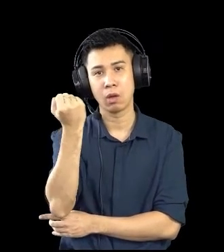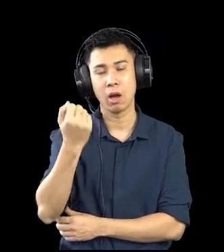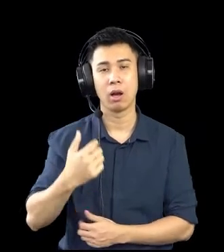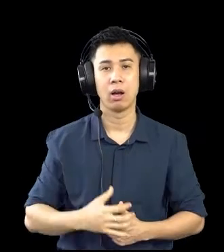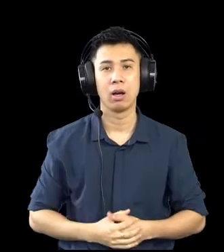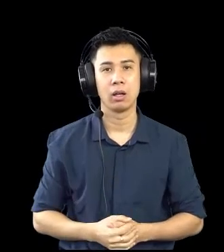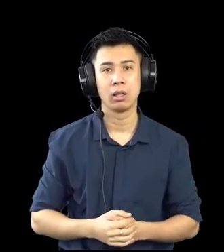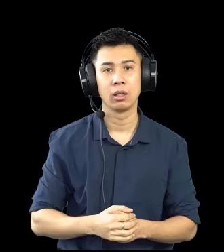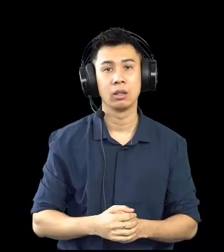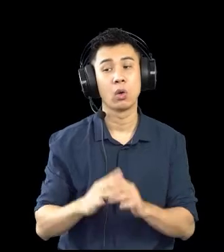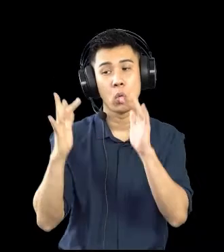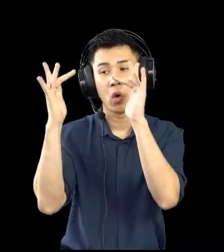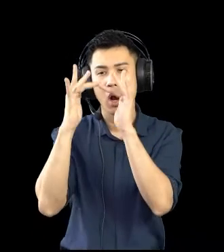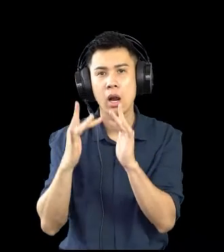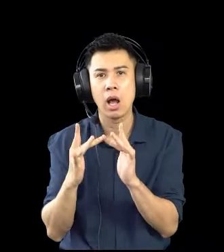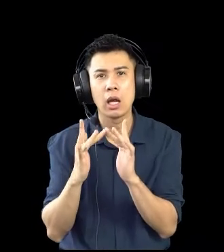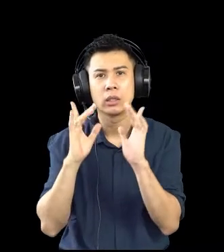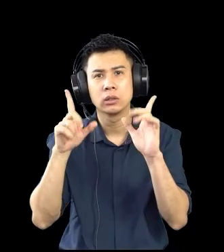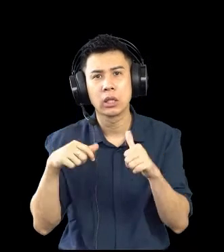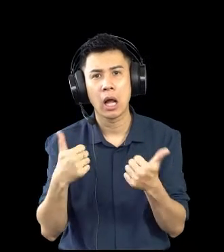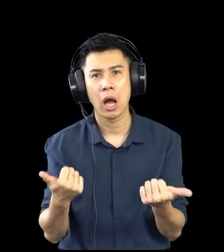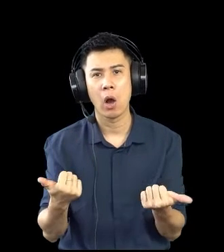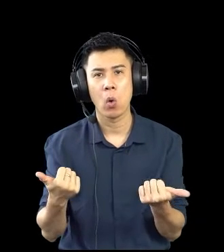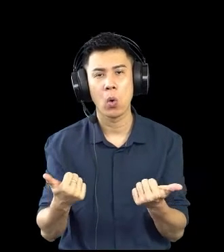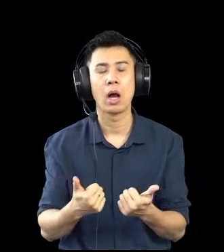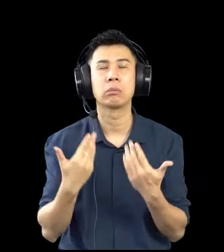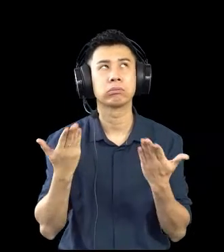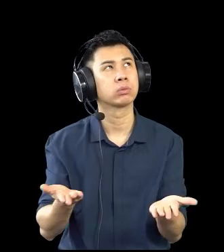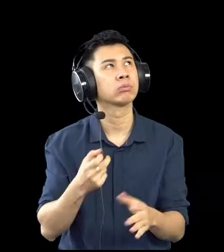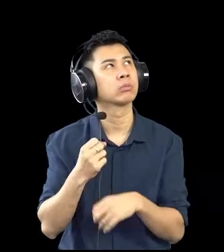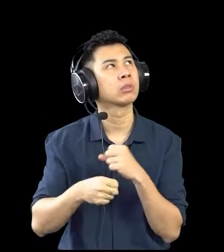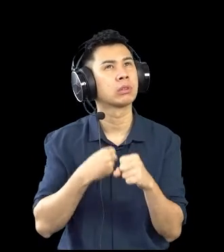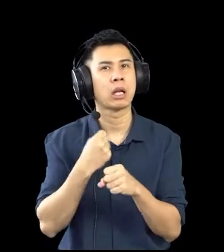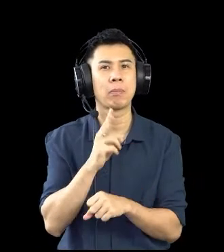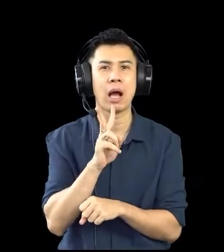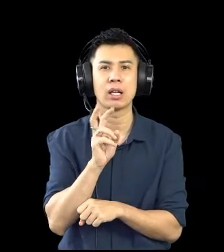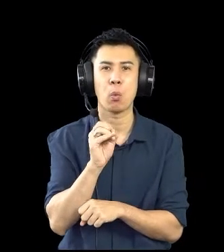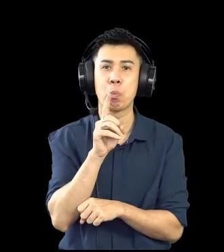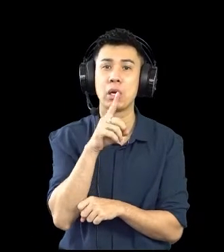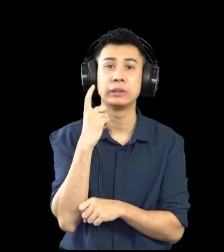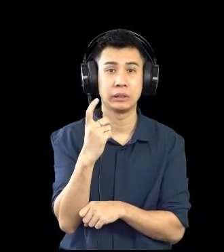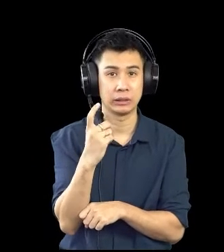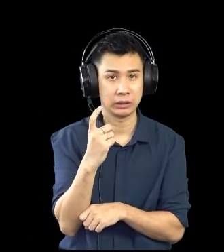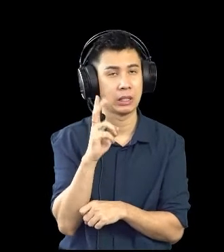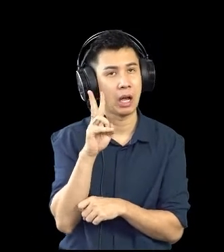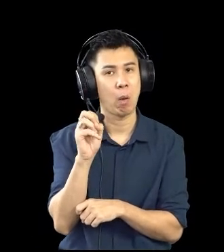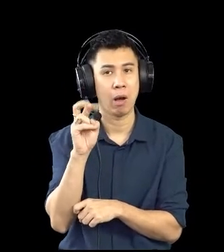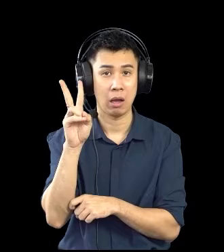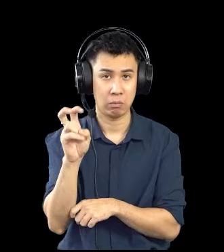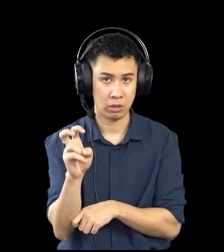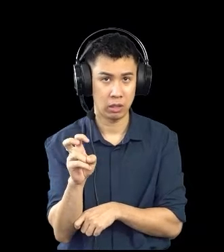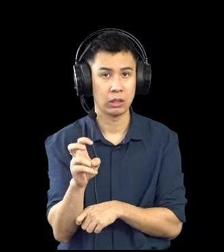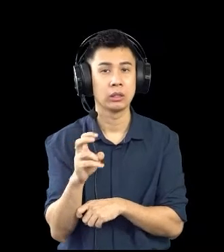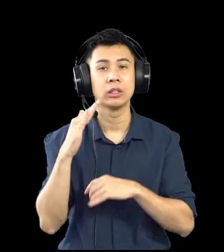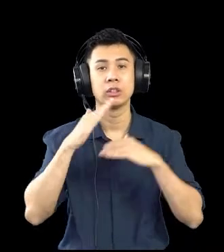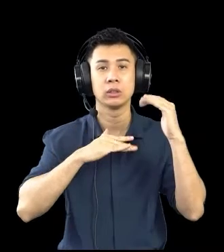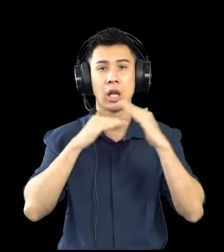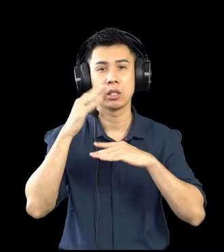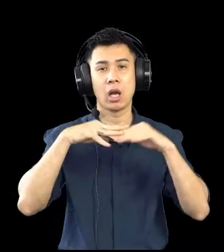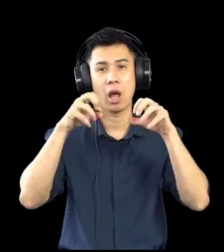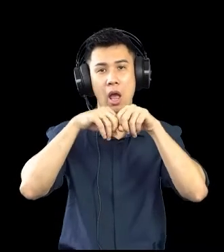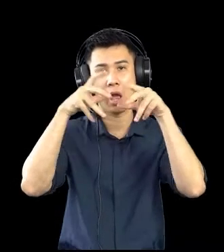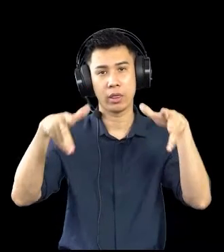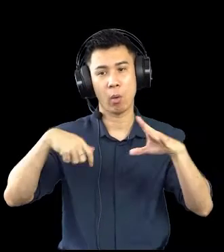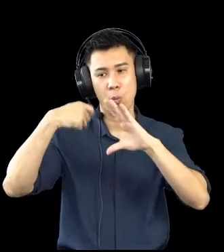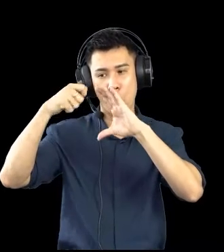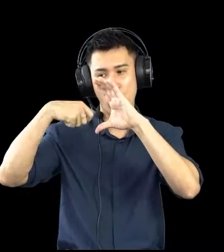về cái phần làm online thì bọn em cũng đã ở cái năm 2019 vừa qua, 2020 thì bọn em đã có xây dựng được hệ thống